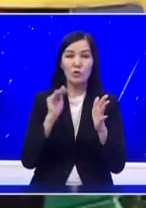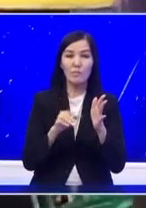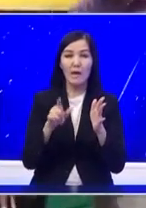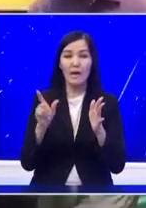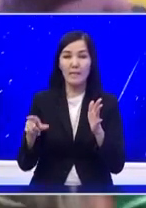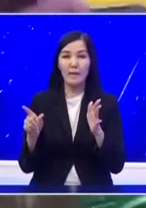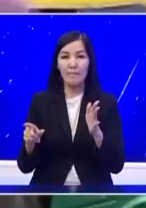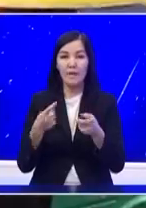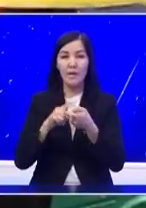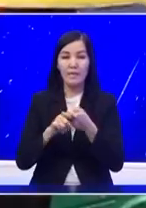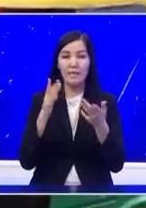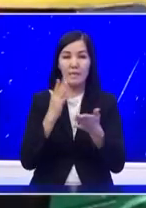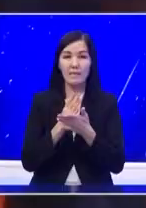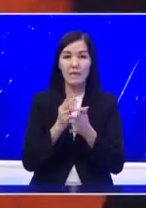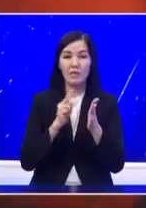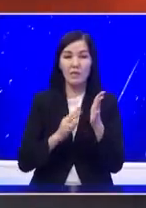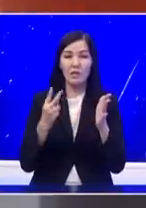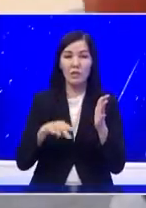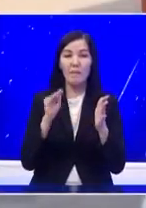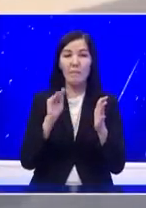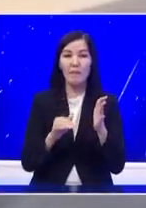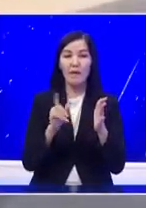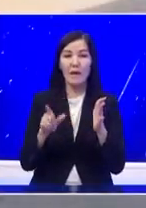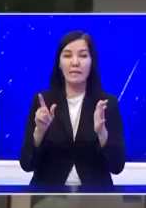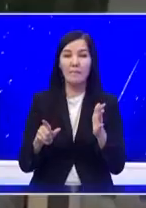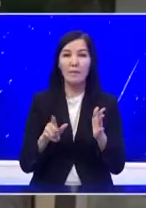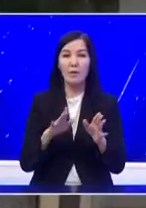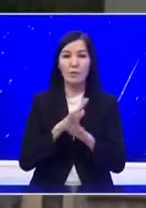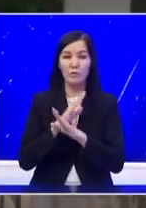астам адамнан анықталып, 20 мыңнан астамы көз жұмған.